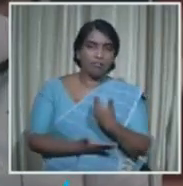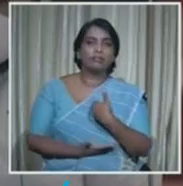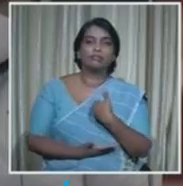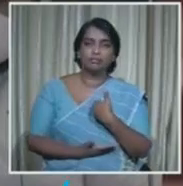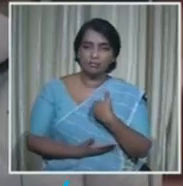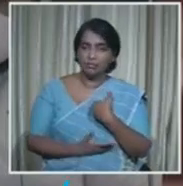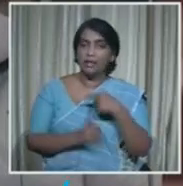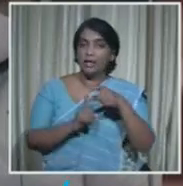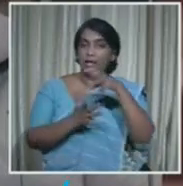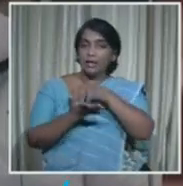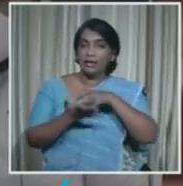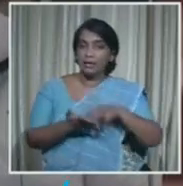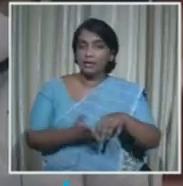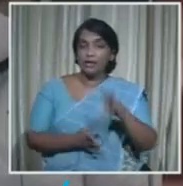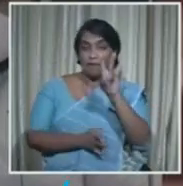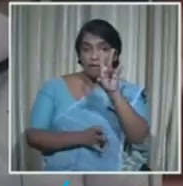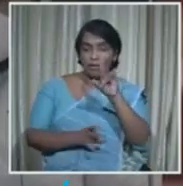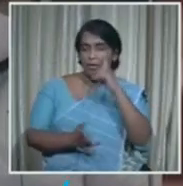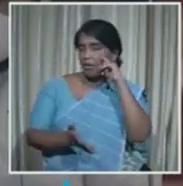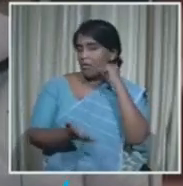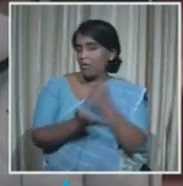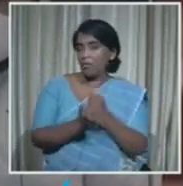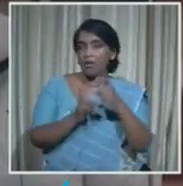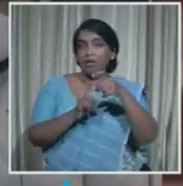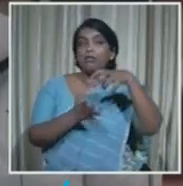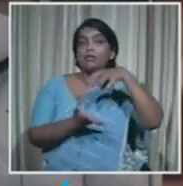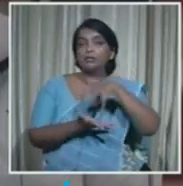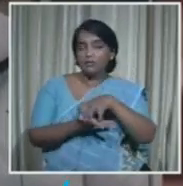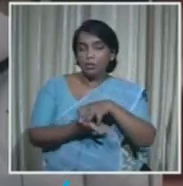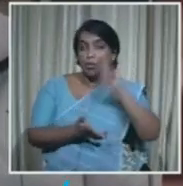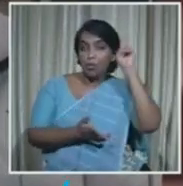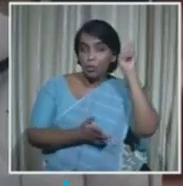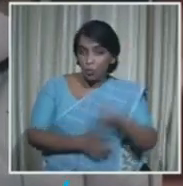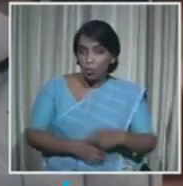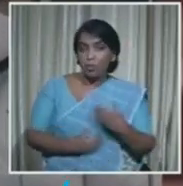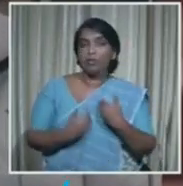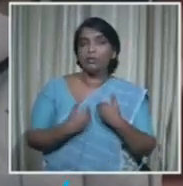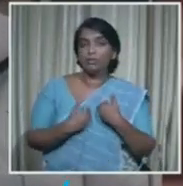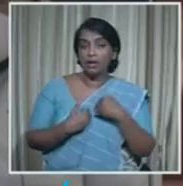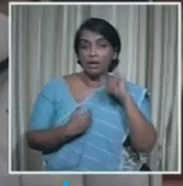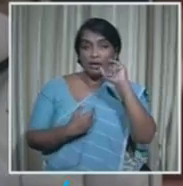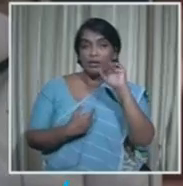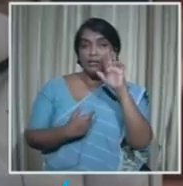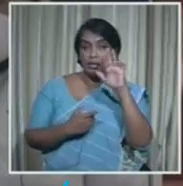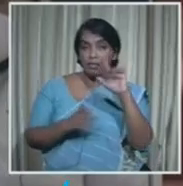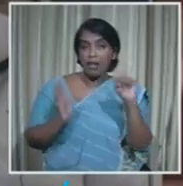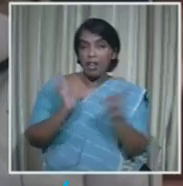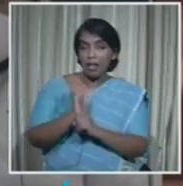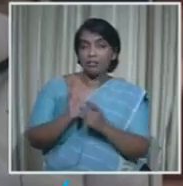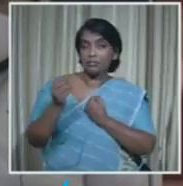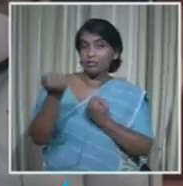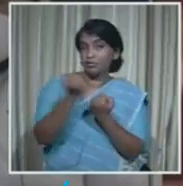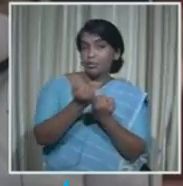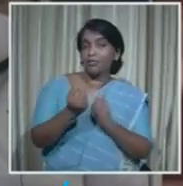Distrik kavisi paheng amaru mah distrik ke jagrahane karawala hatana mah lakshya kada daya katto